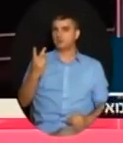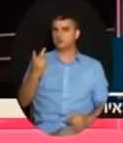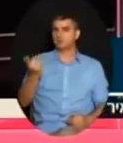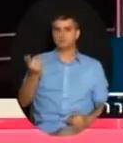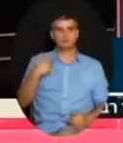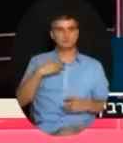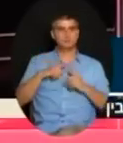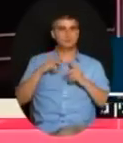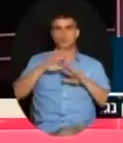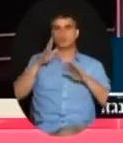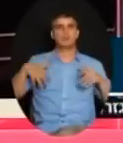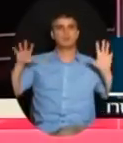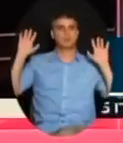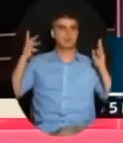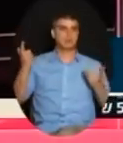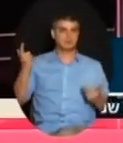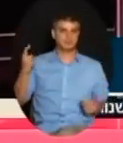כמו מגדל קלפים